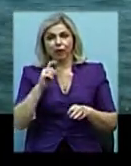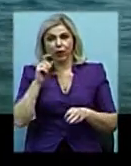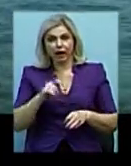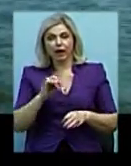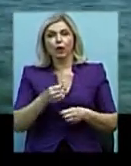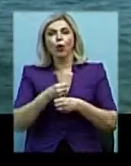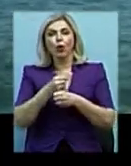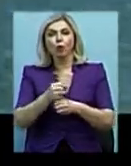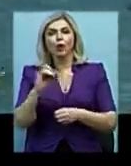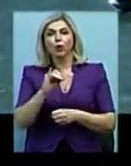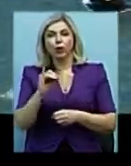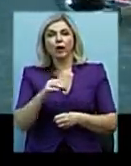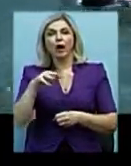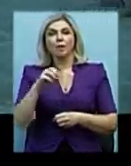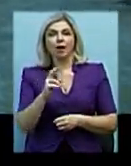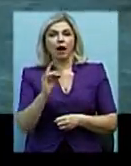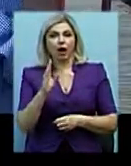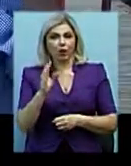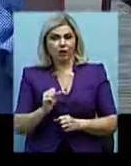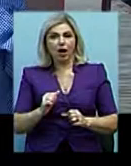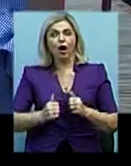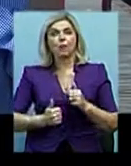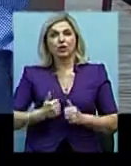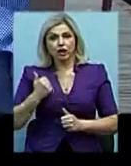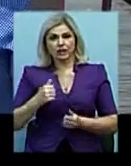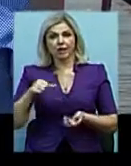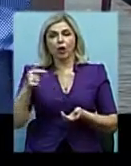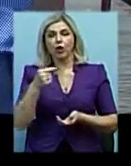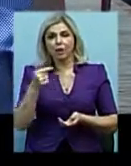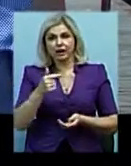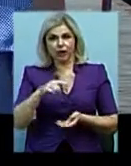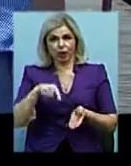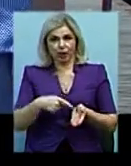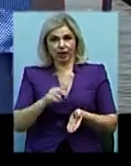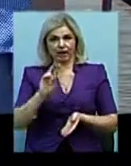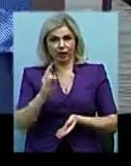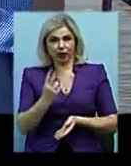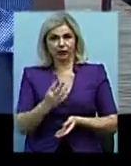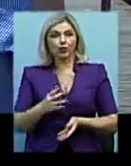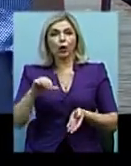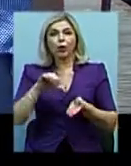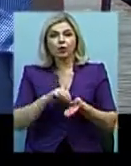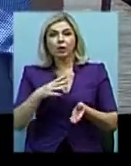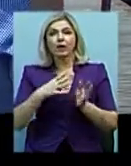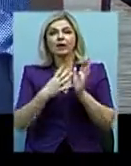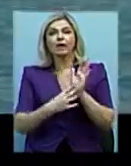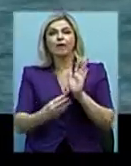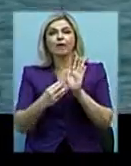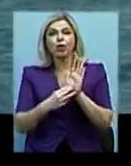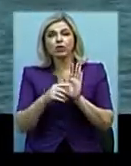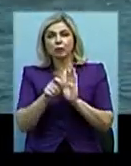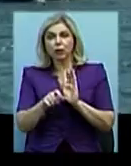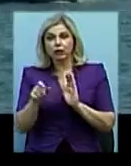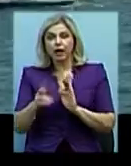Макарова, почесного громадянина Миколаєва. Участь у регаті взяло 98 учасників на